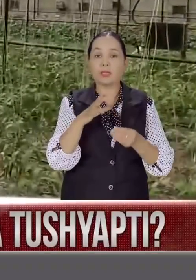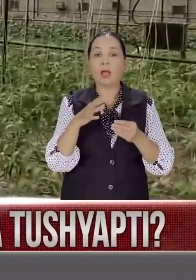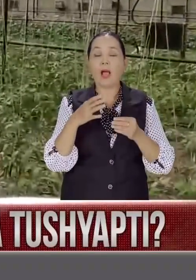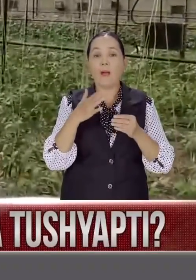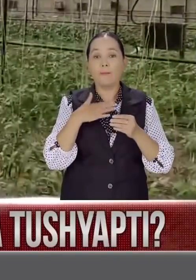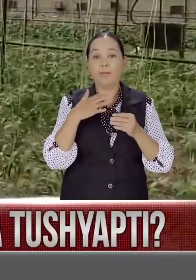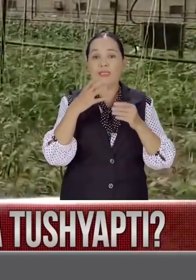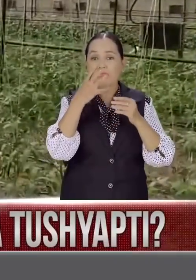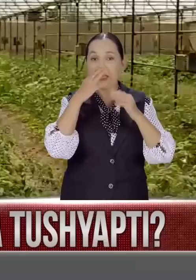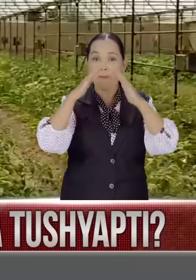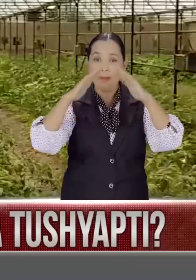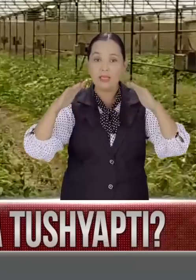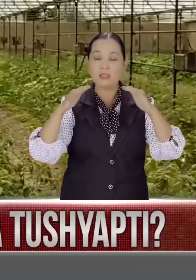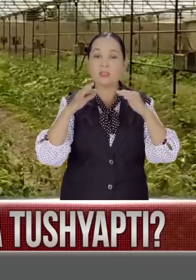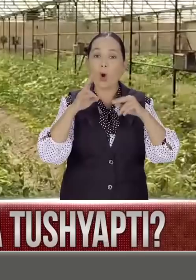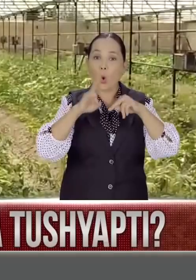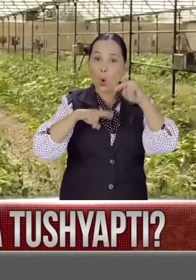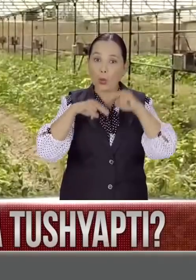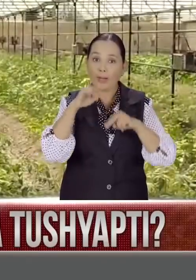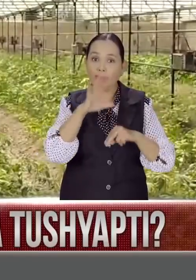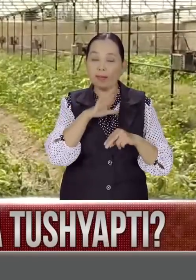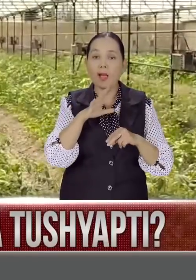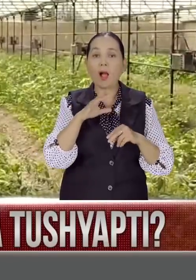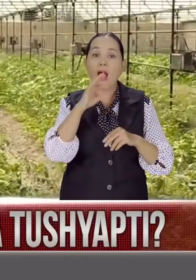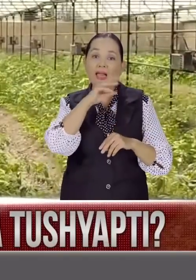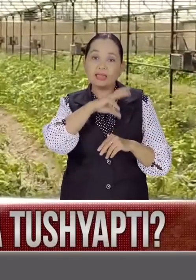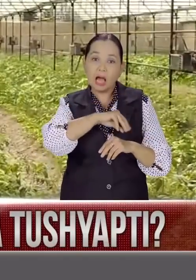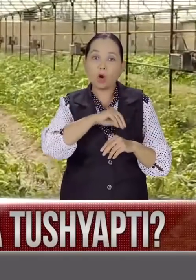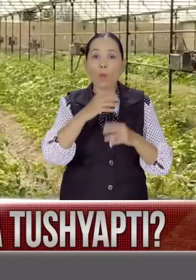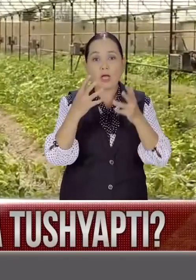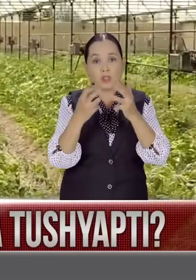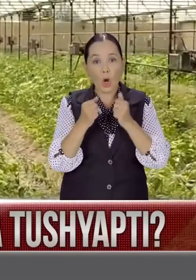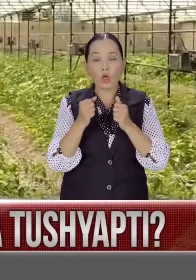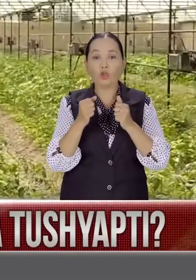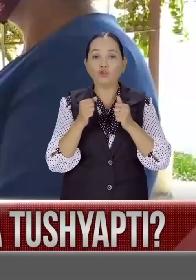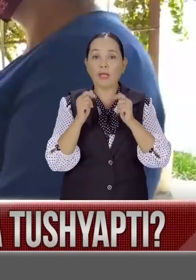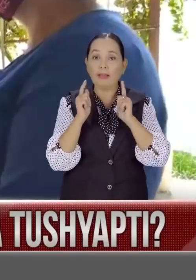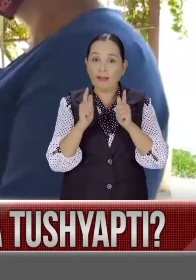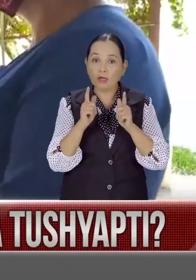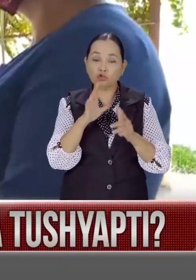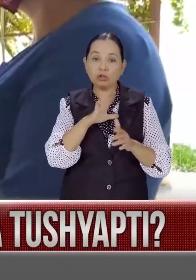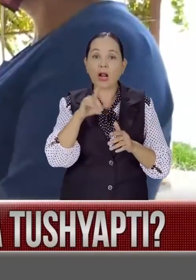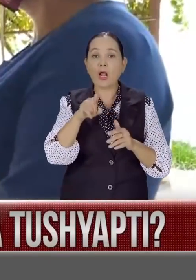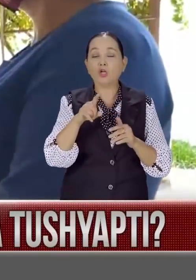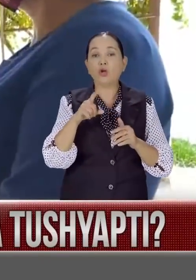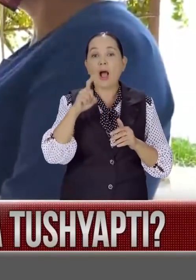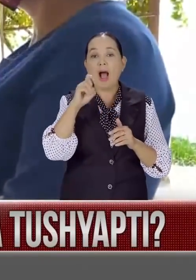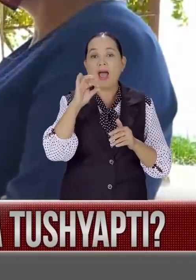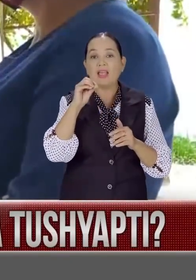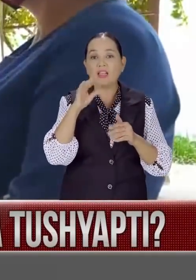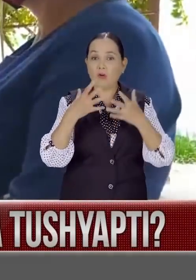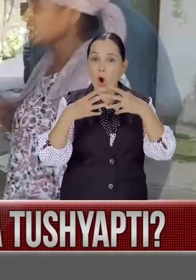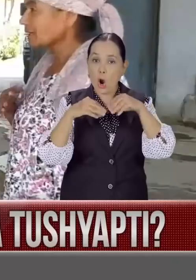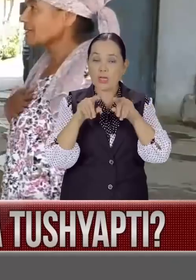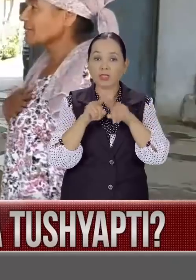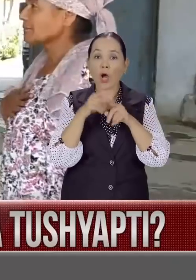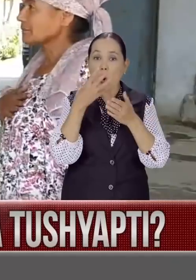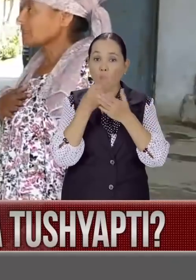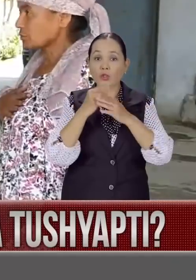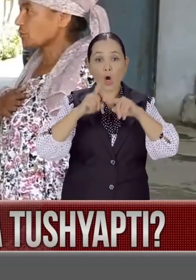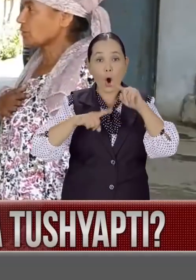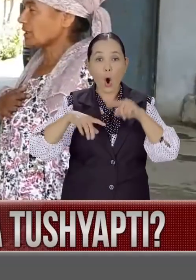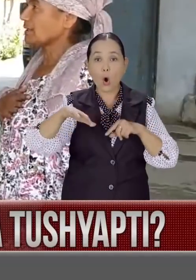maydonga biz teplitsa qurganmiz. Yil 12 oy daromad olish kelishtiradi bu albatta. Shu jumladan Hayitovlar oilasi ham o'z